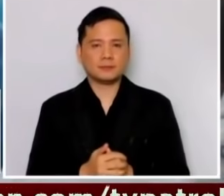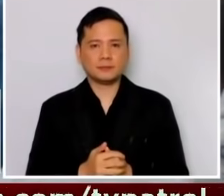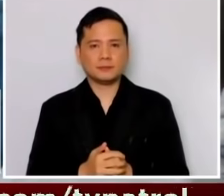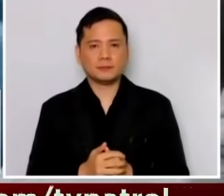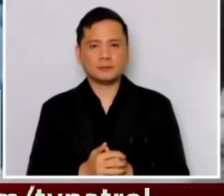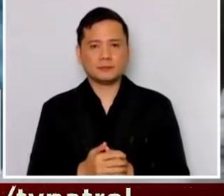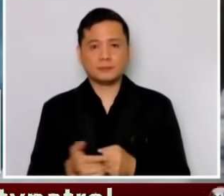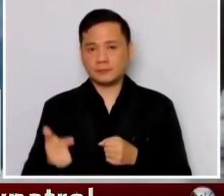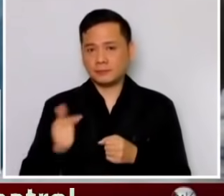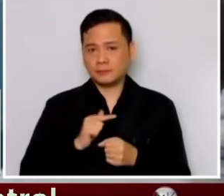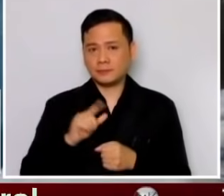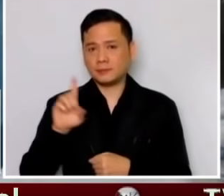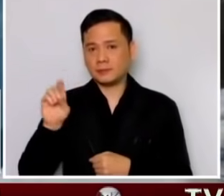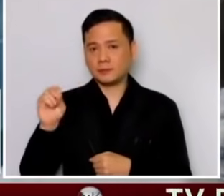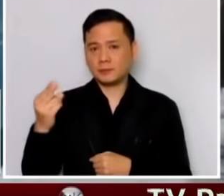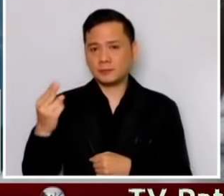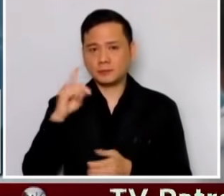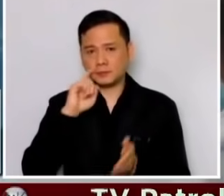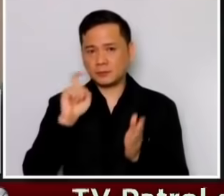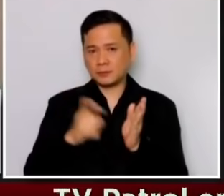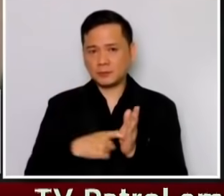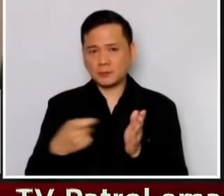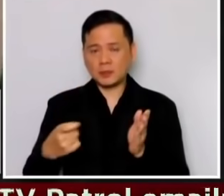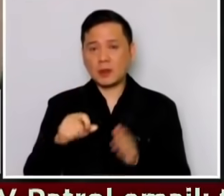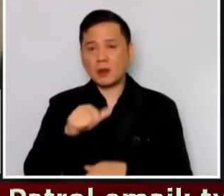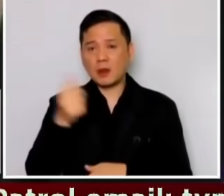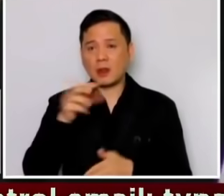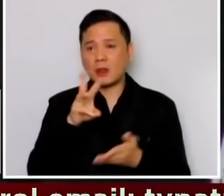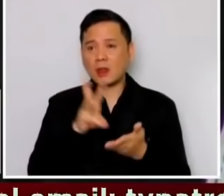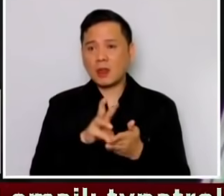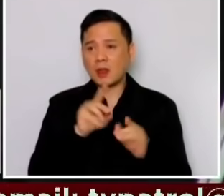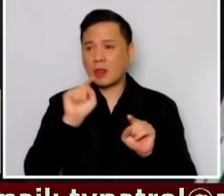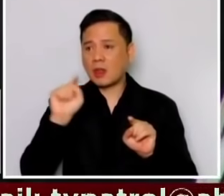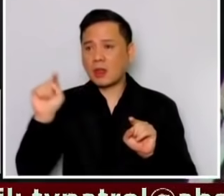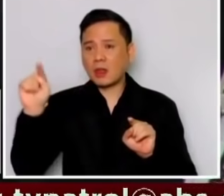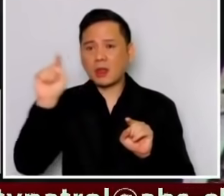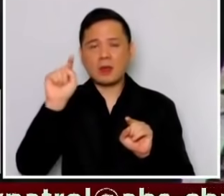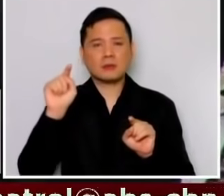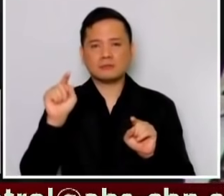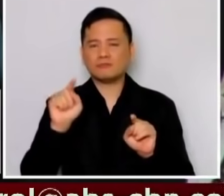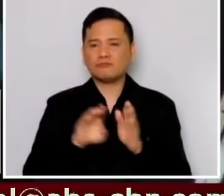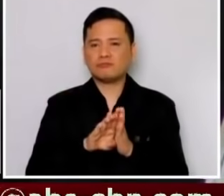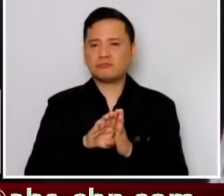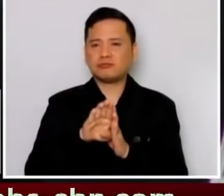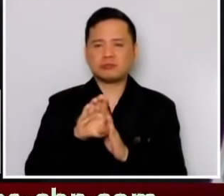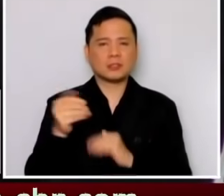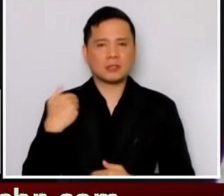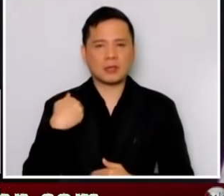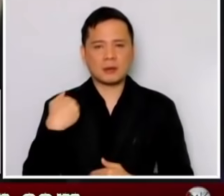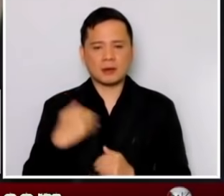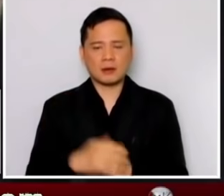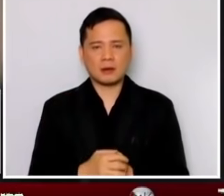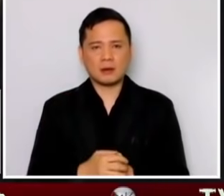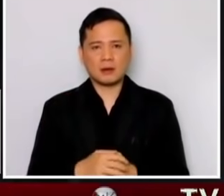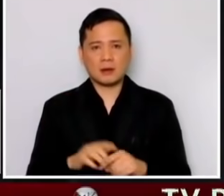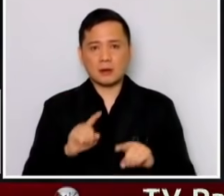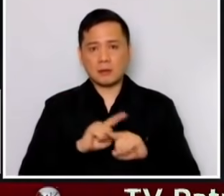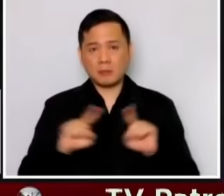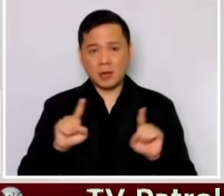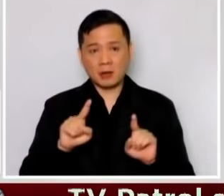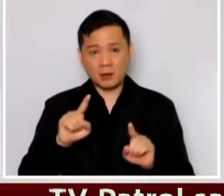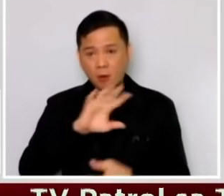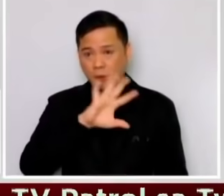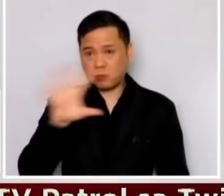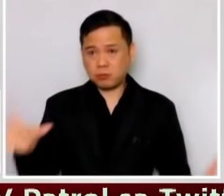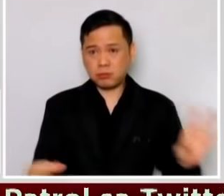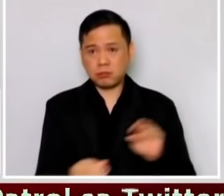sa ibang rehiyon sa bansa. Katunayan, lampas 38 million pa lang ng mga pwedeng bakunahan na Pinoy ang fully